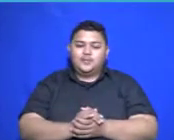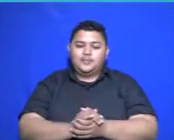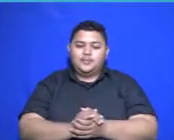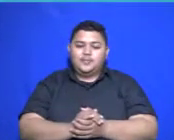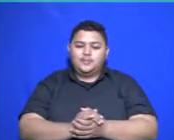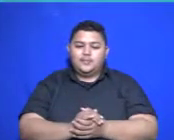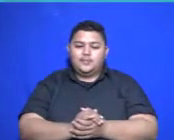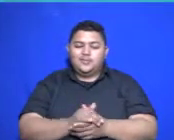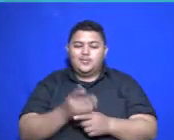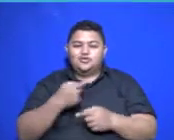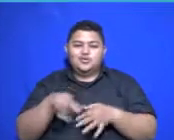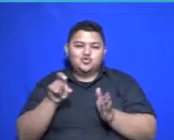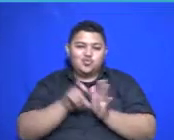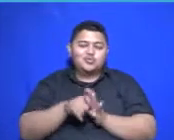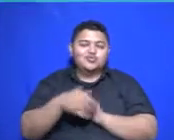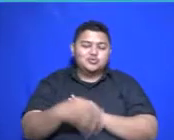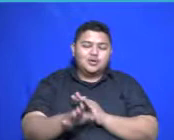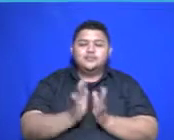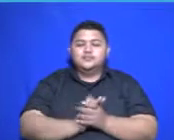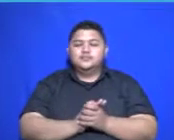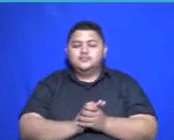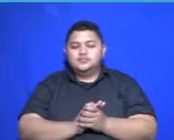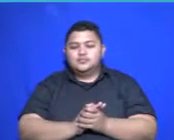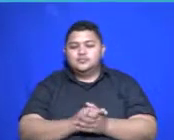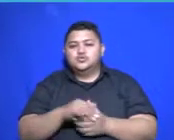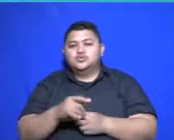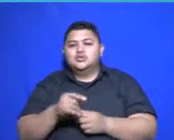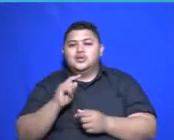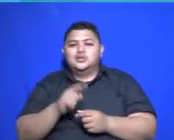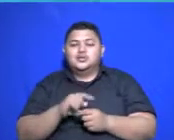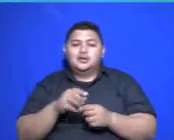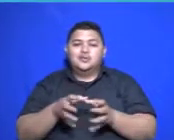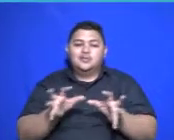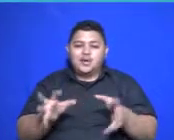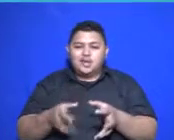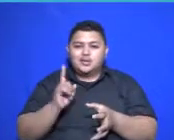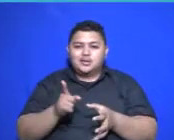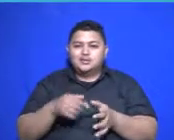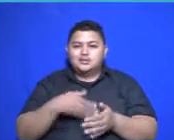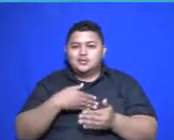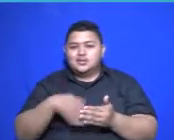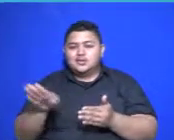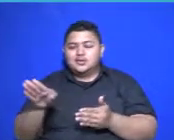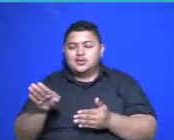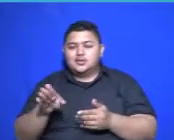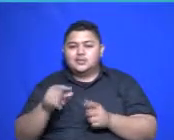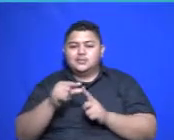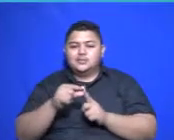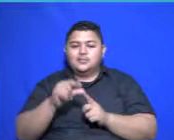sudah kami coba, nanti ini yang sudah diproduksi nanti pada bulan November akan kami kirim ke